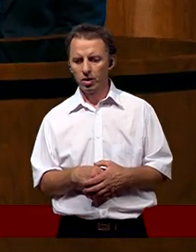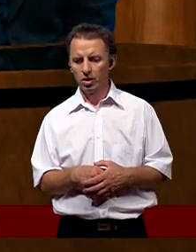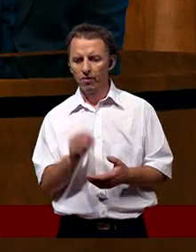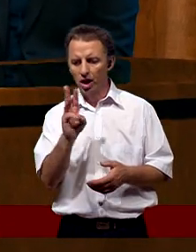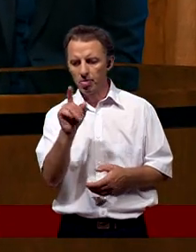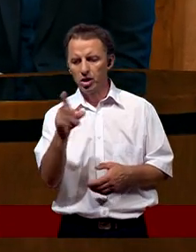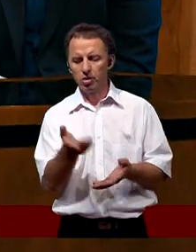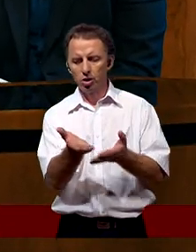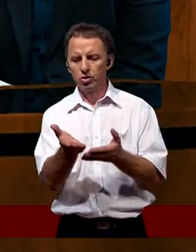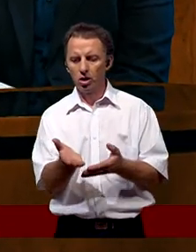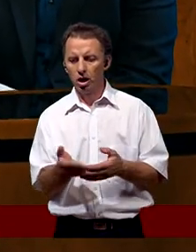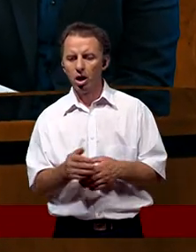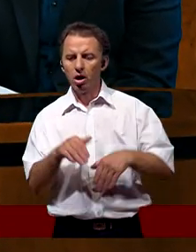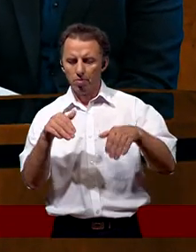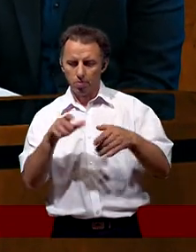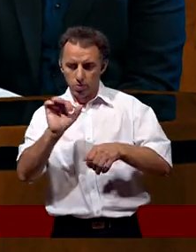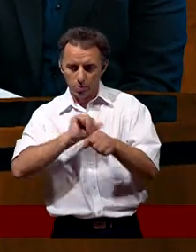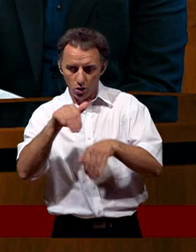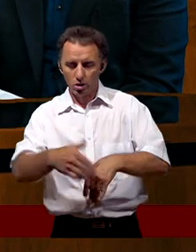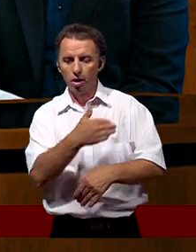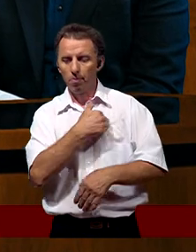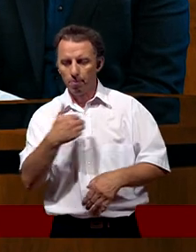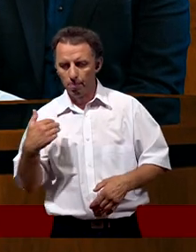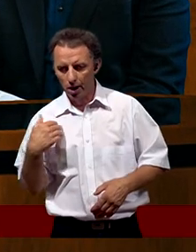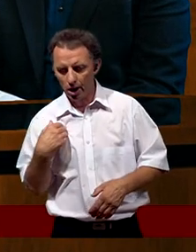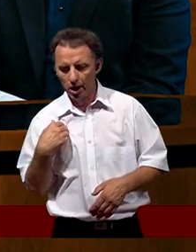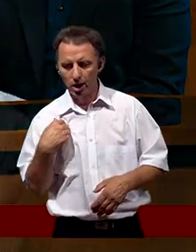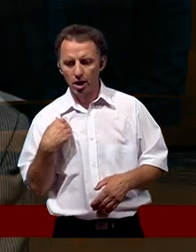Tak, Władomarze, proszę. Być może i my,